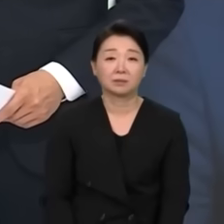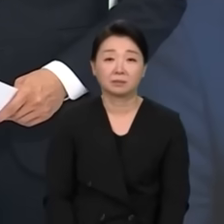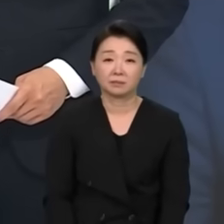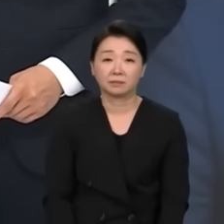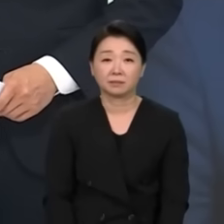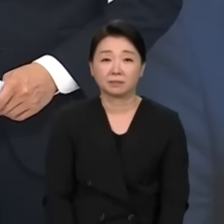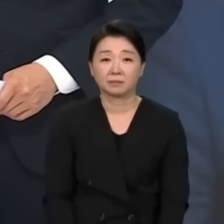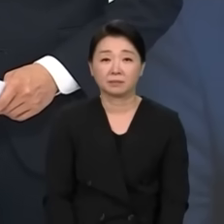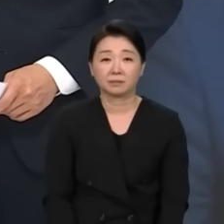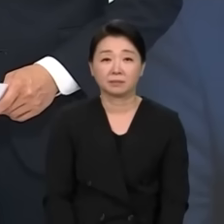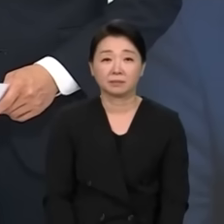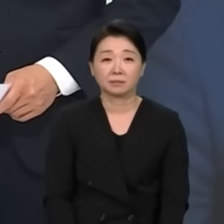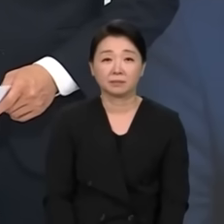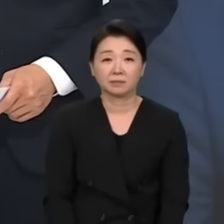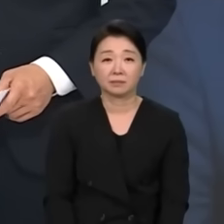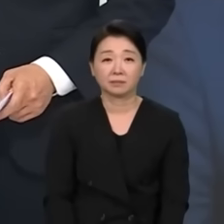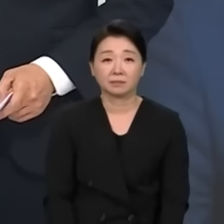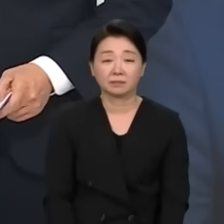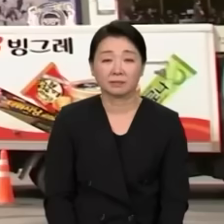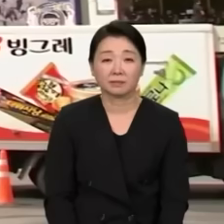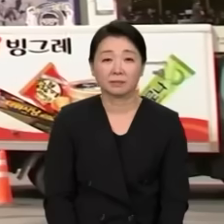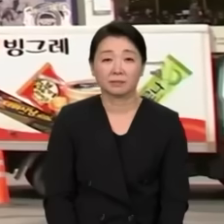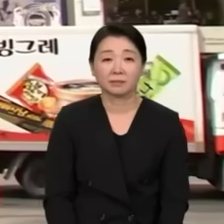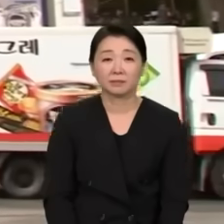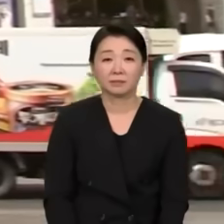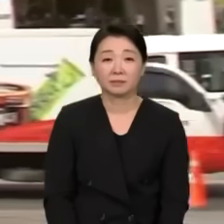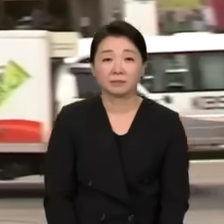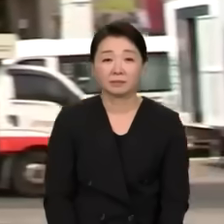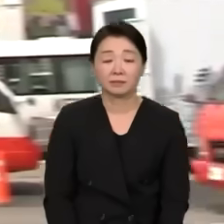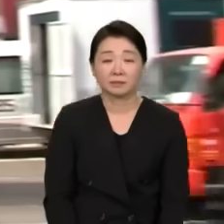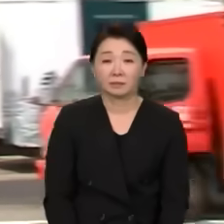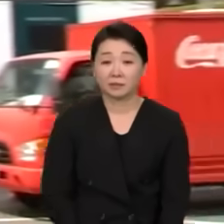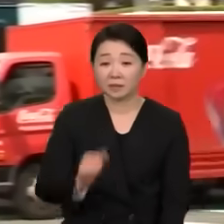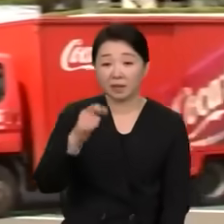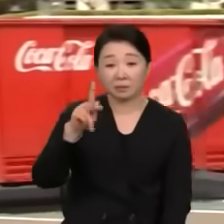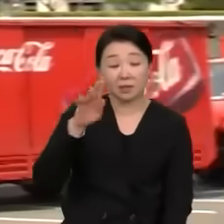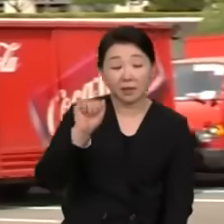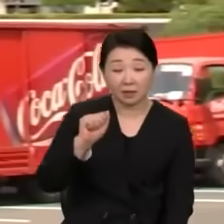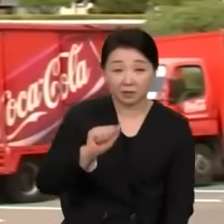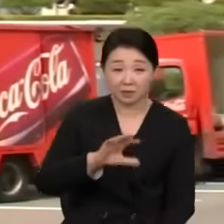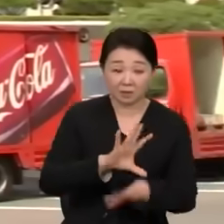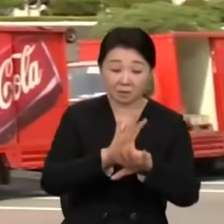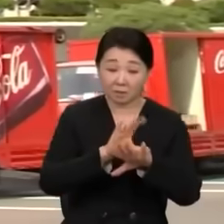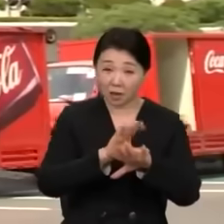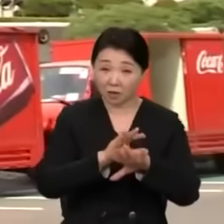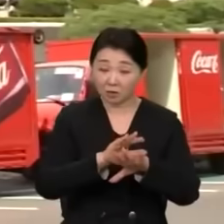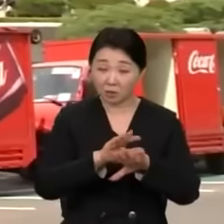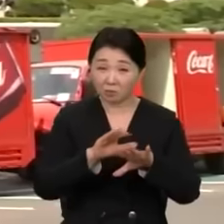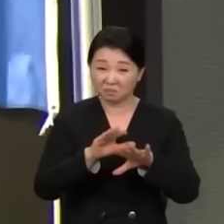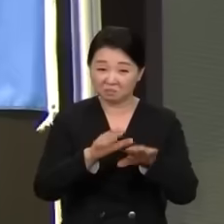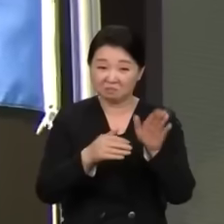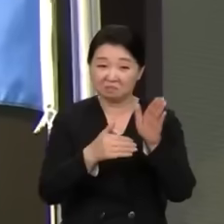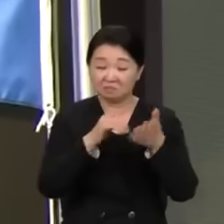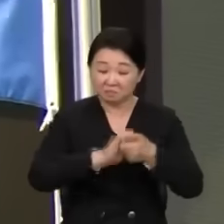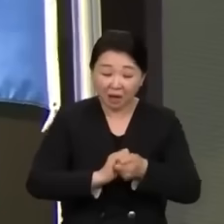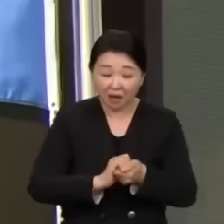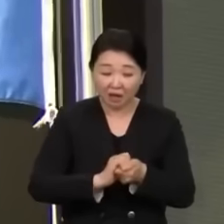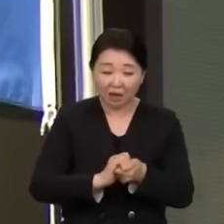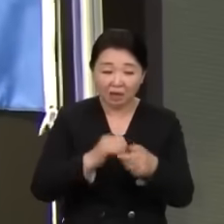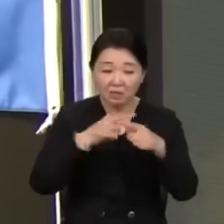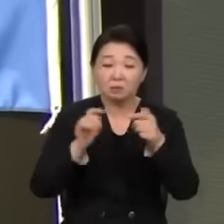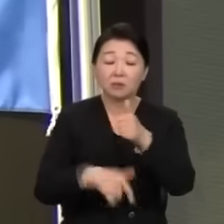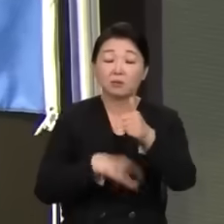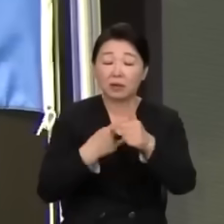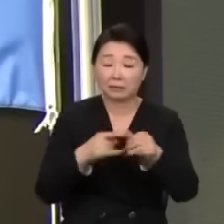소식은 조소희 기자가 전해드립니다 KBS 방송 출연 규제 심사위원회를 열어 김씨의 한시적